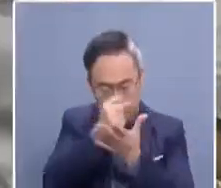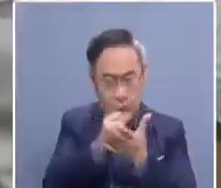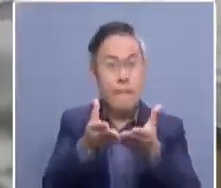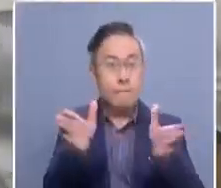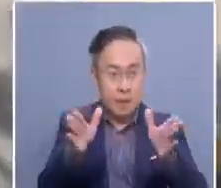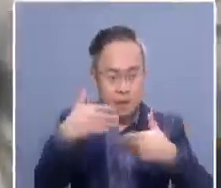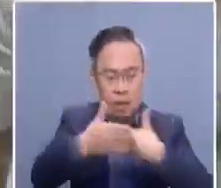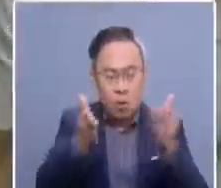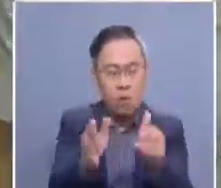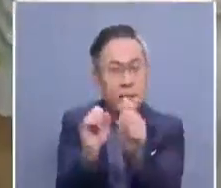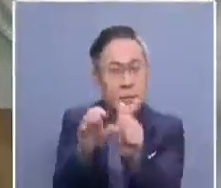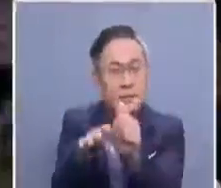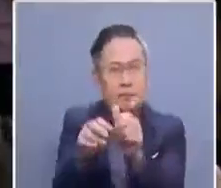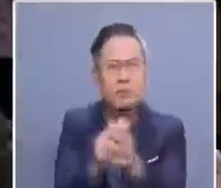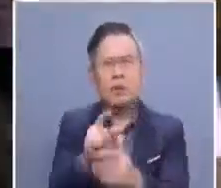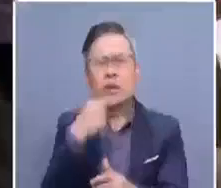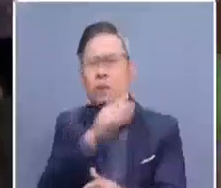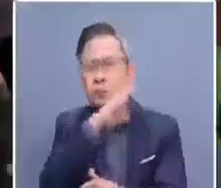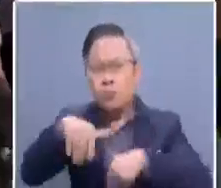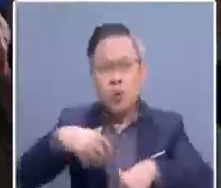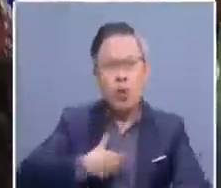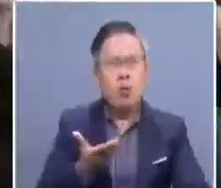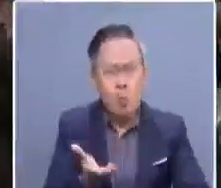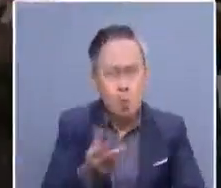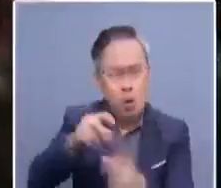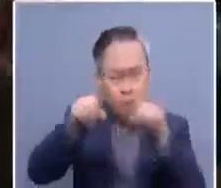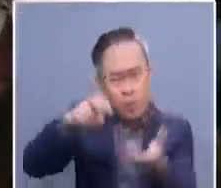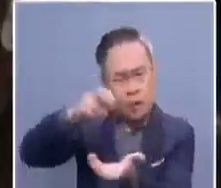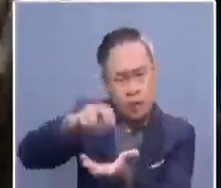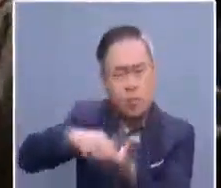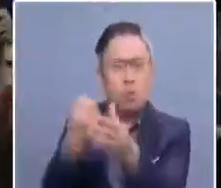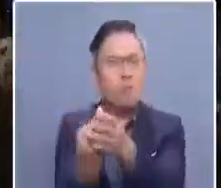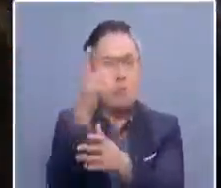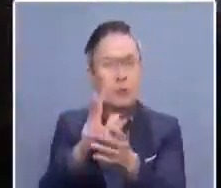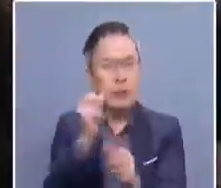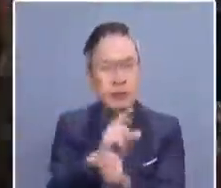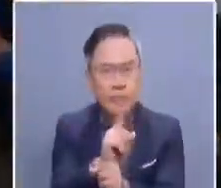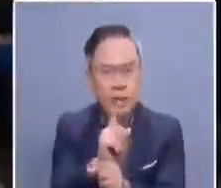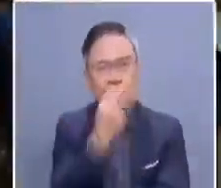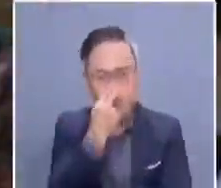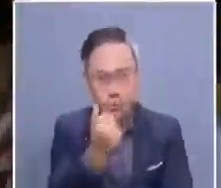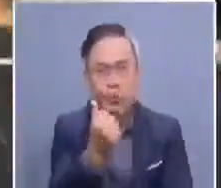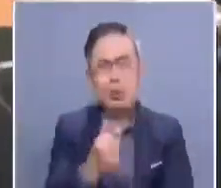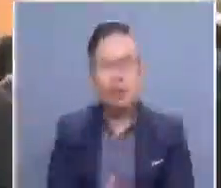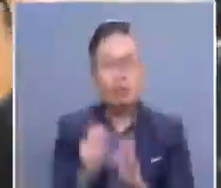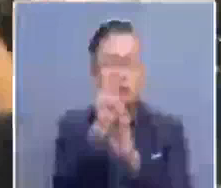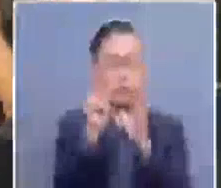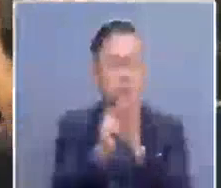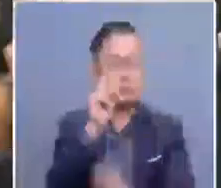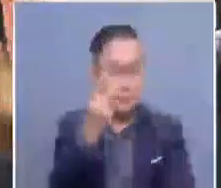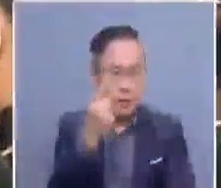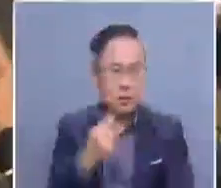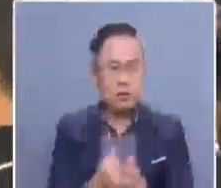ปิดห้องให้คำปรึกษาเกี่ยวกับการยื่นขอรับอนุญาตกัญชากัญชงภายใต้การกำกับดูแลของกฎหมายใหม่ห